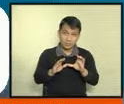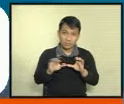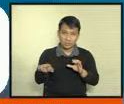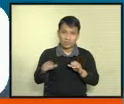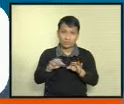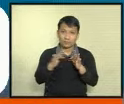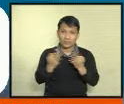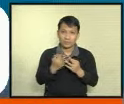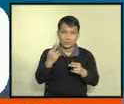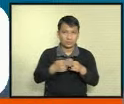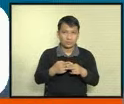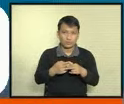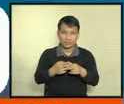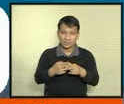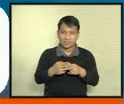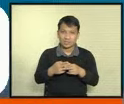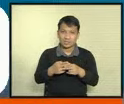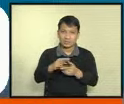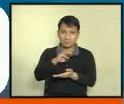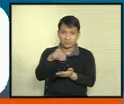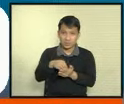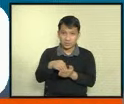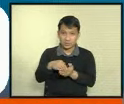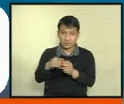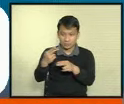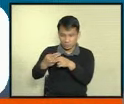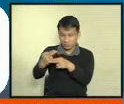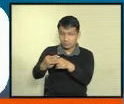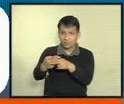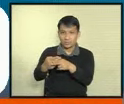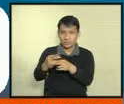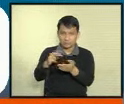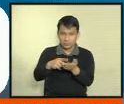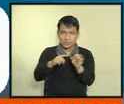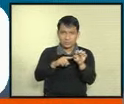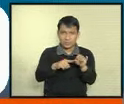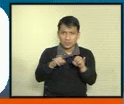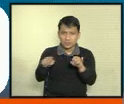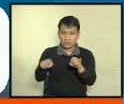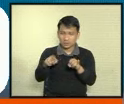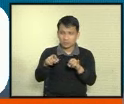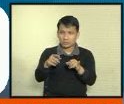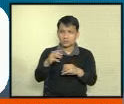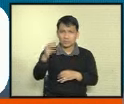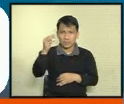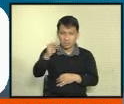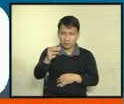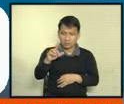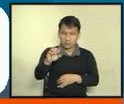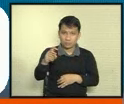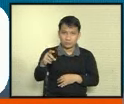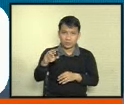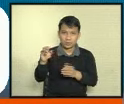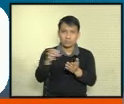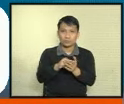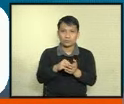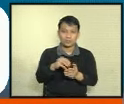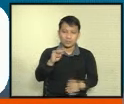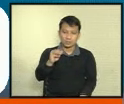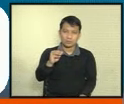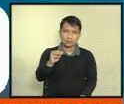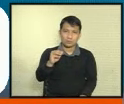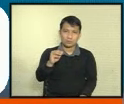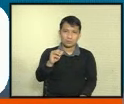and middle initial. Wala po yung middle initial and yung apelido ko, instead na Malolos, Maseda po ang nakalagay. Ay,